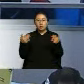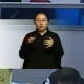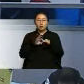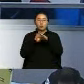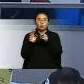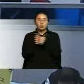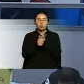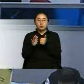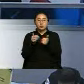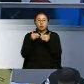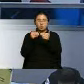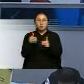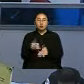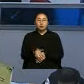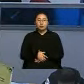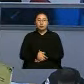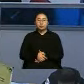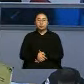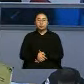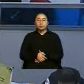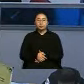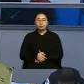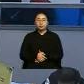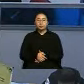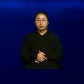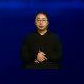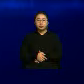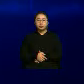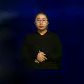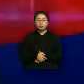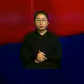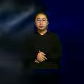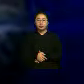관련 서비스가 이어졌습니다. 계속해서 오용석 기자입니다.